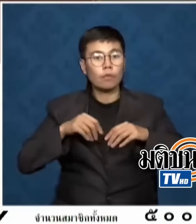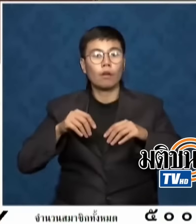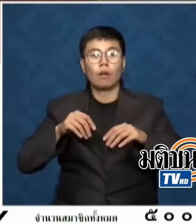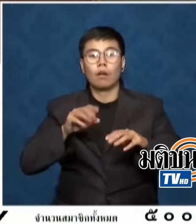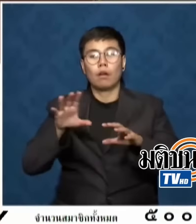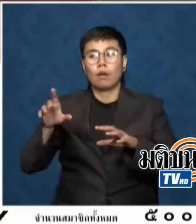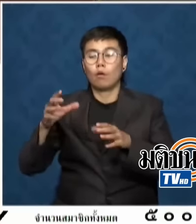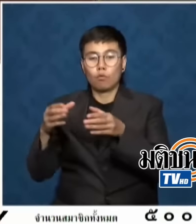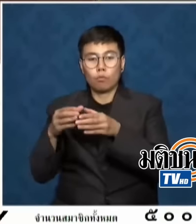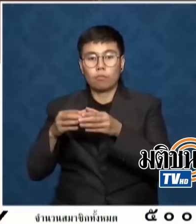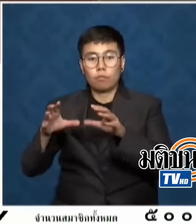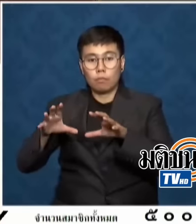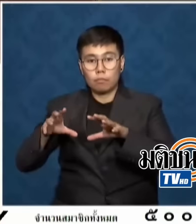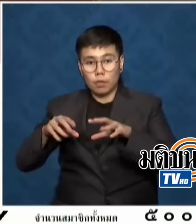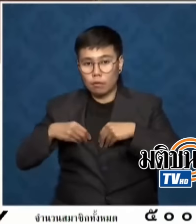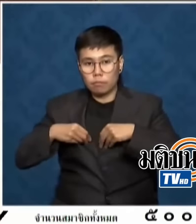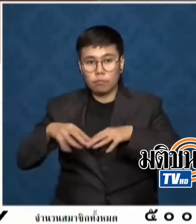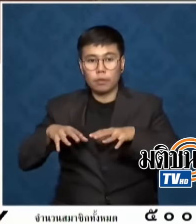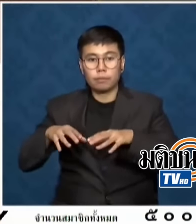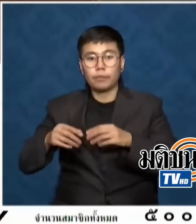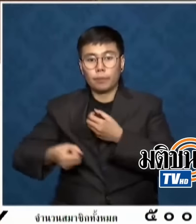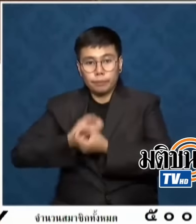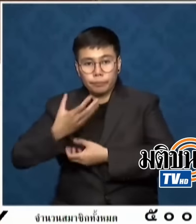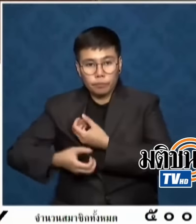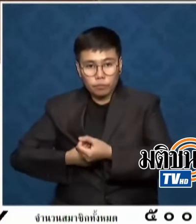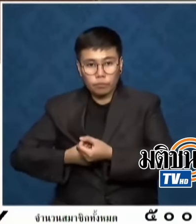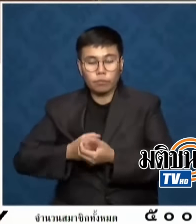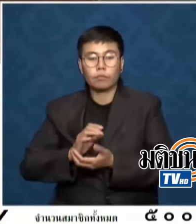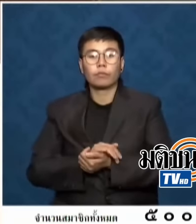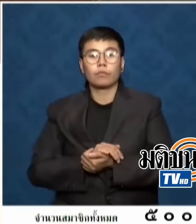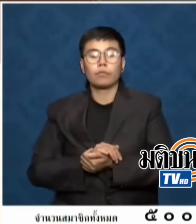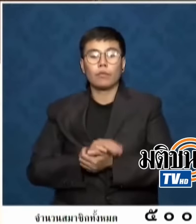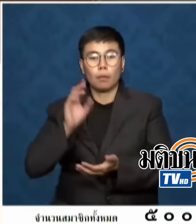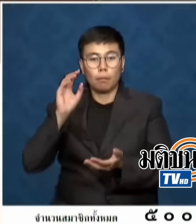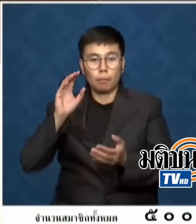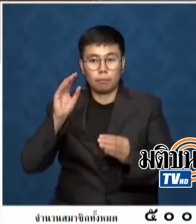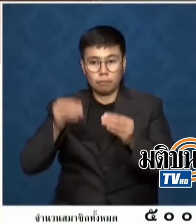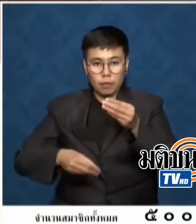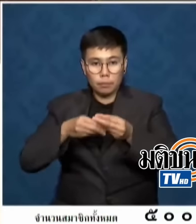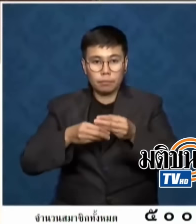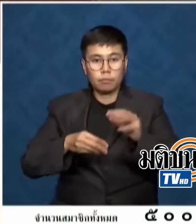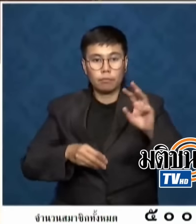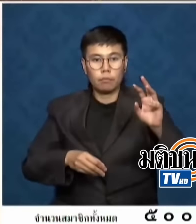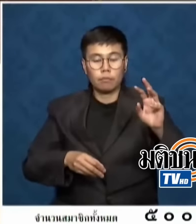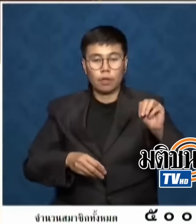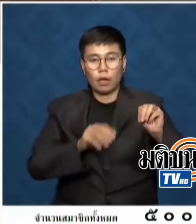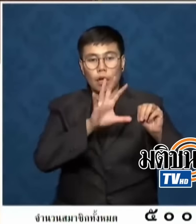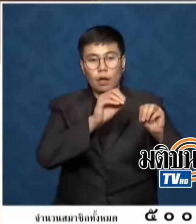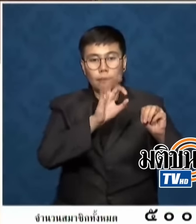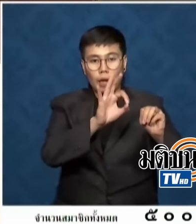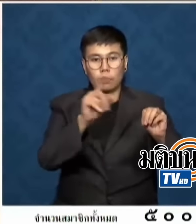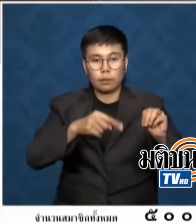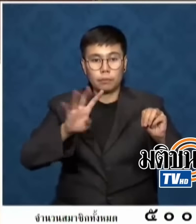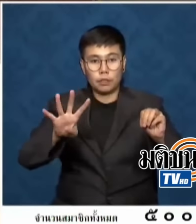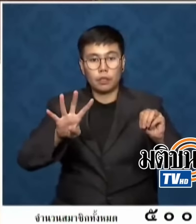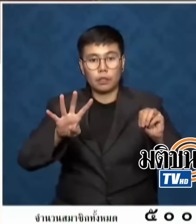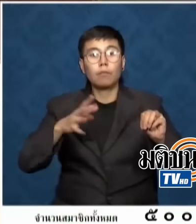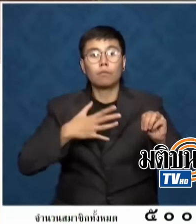ด้วยกับกรรมธิการที่ขอสงวนความเห็นนะครับให้เพิ่มมาตรา59/4นะครับผ